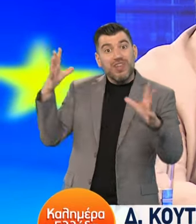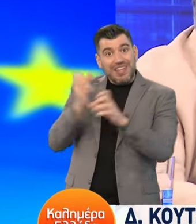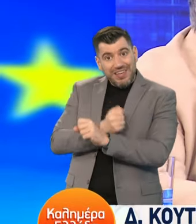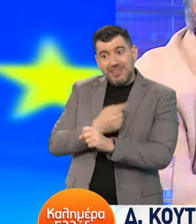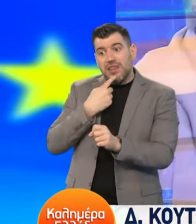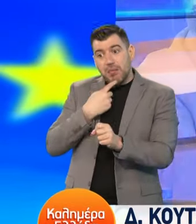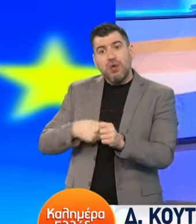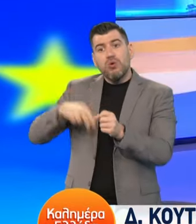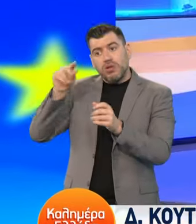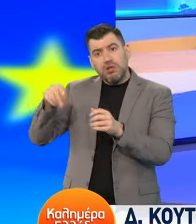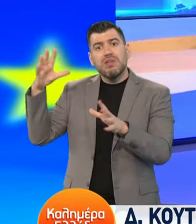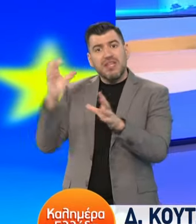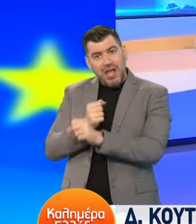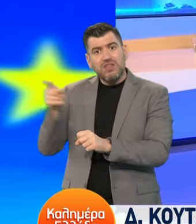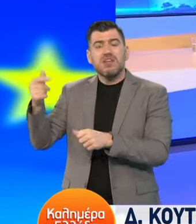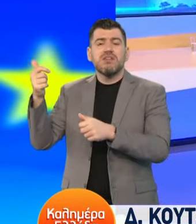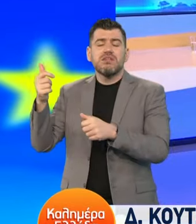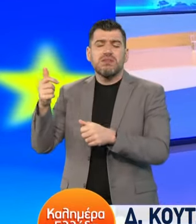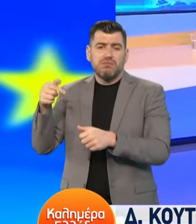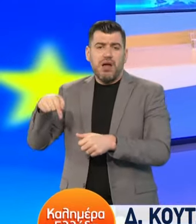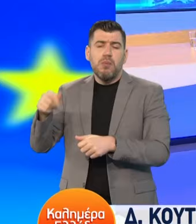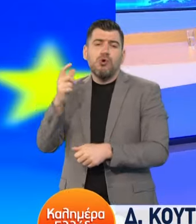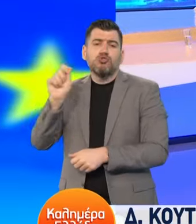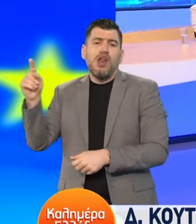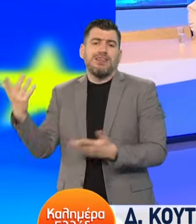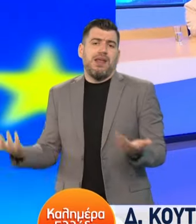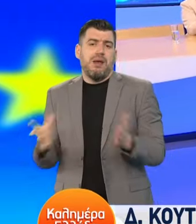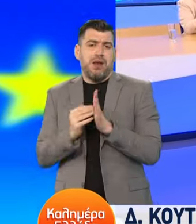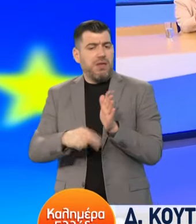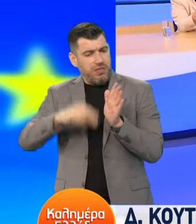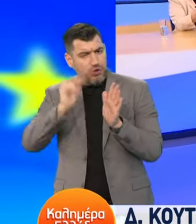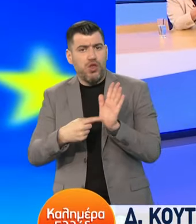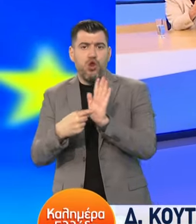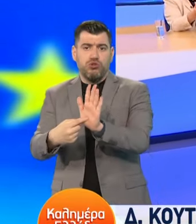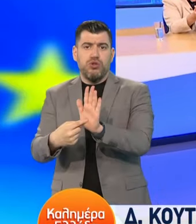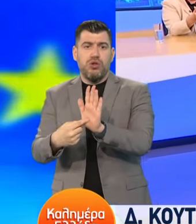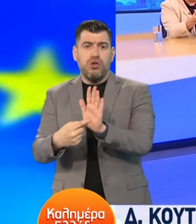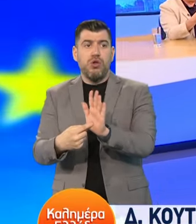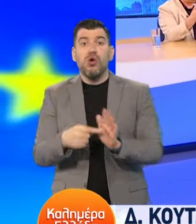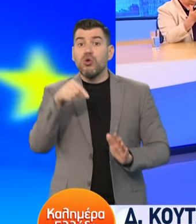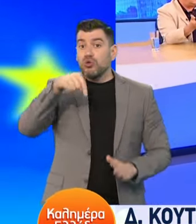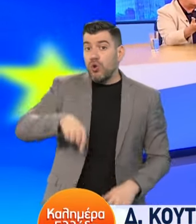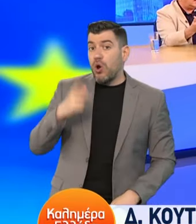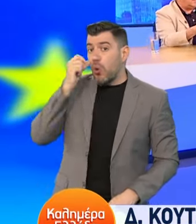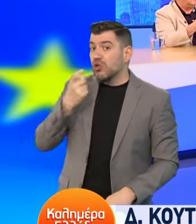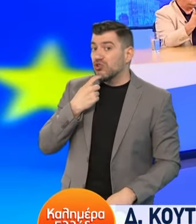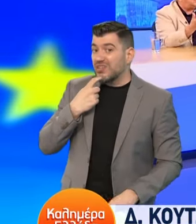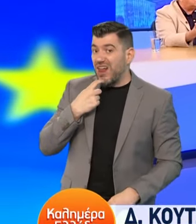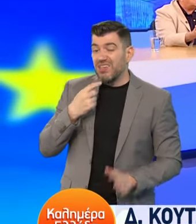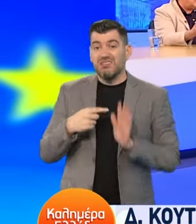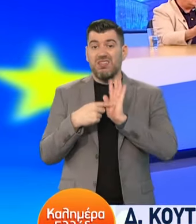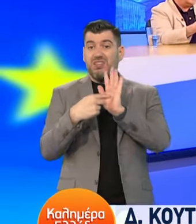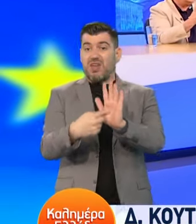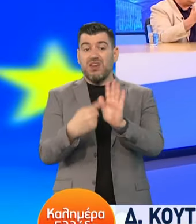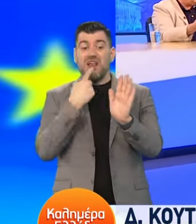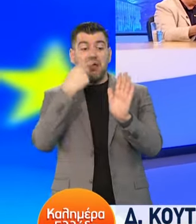κάποιος άλλος. Άρα λοιπόν, όταν ο κύριος Κασελάκης, για παράδειγμα, βγαίνει και λέει όλα αυτά, χωρίς να λέει πώς